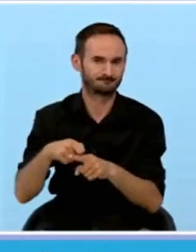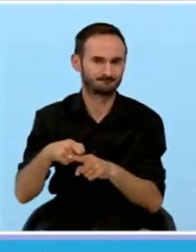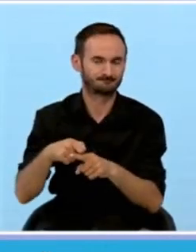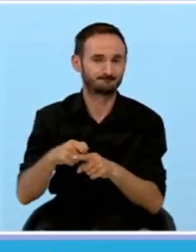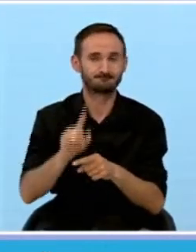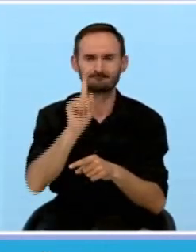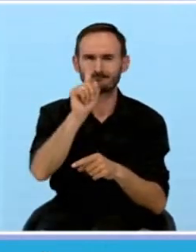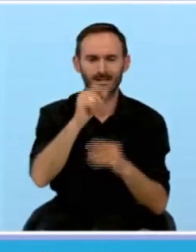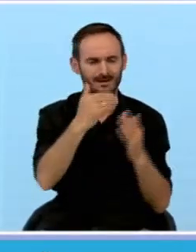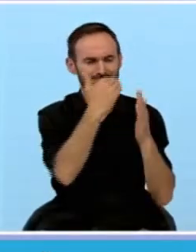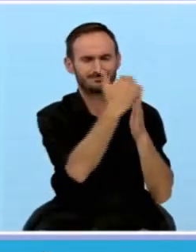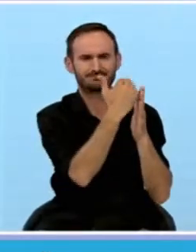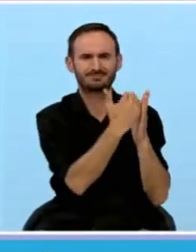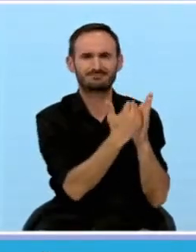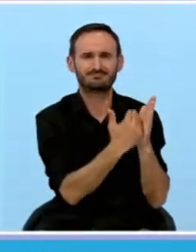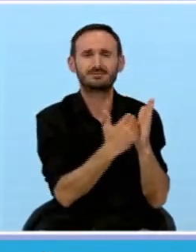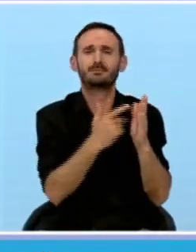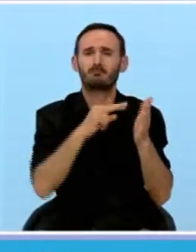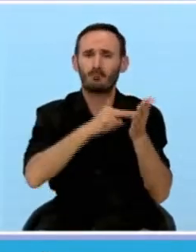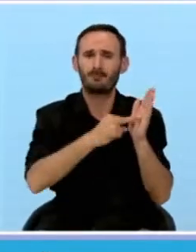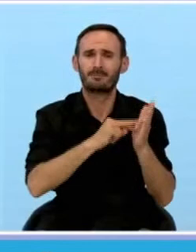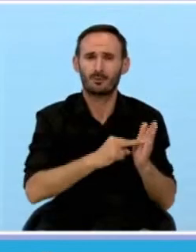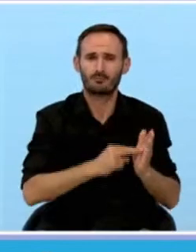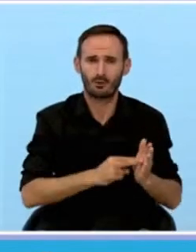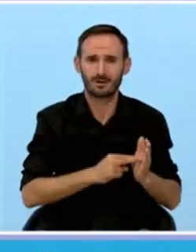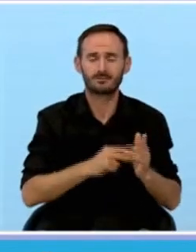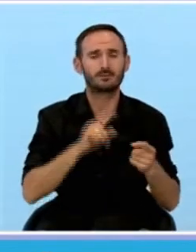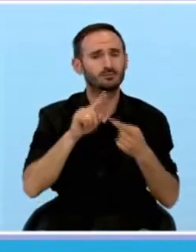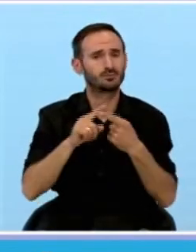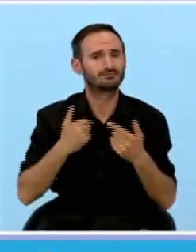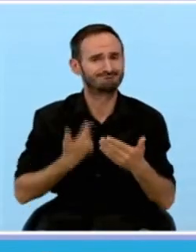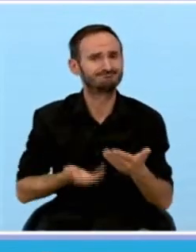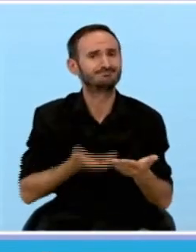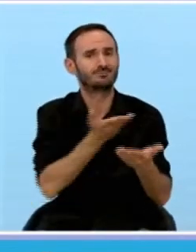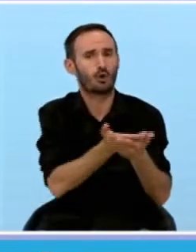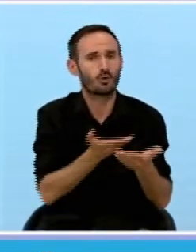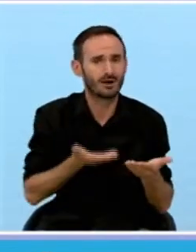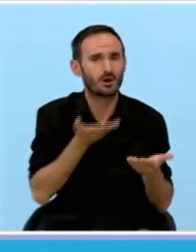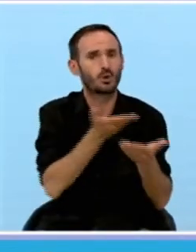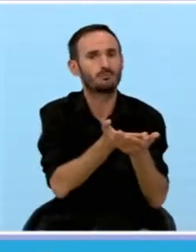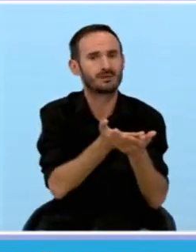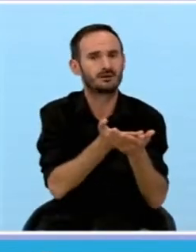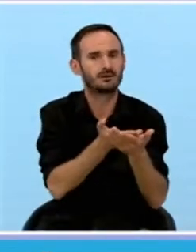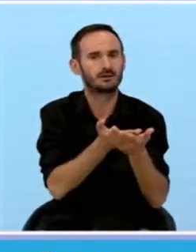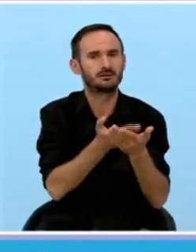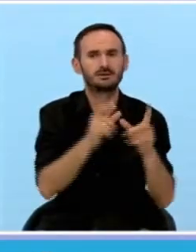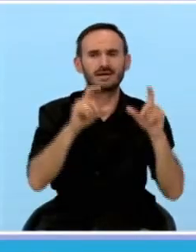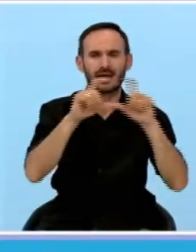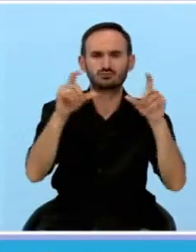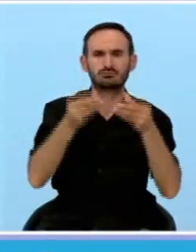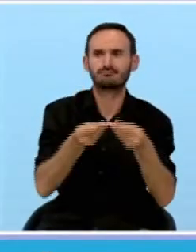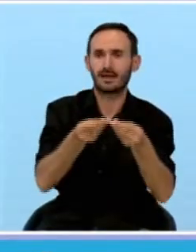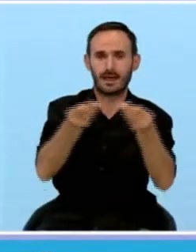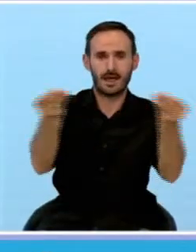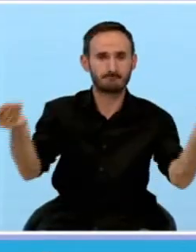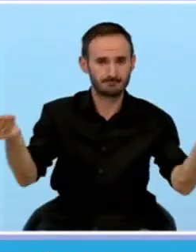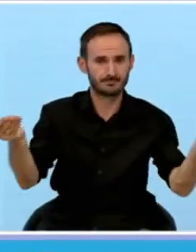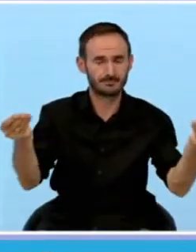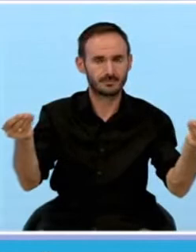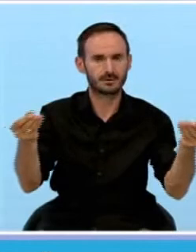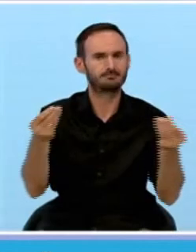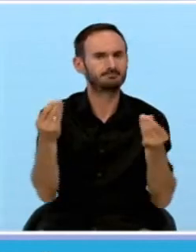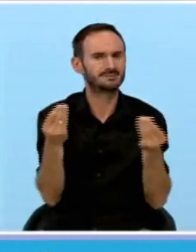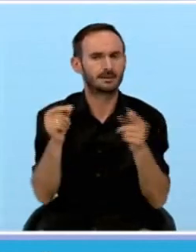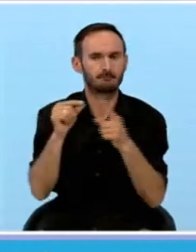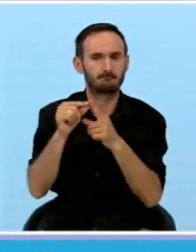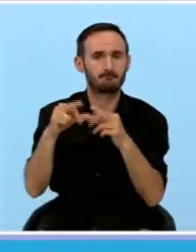e sfidave, problemeve dhe lista e rekomandimeve që na e kemi nxjerrë për institucionet në karshi të drejtave të persona me aftësi të